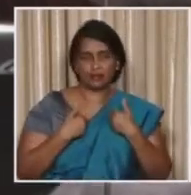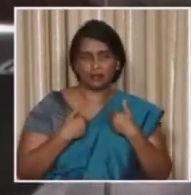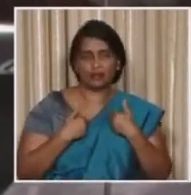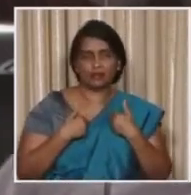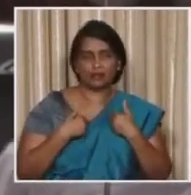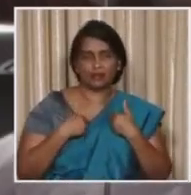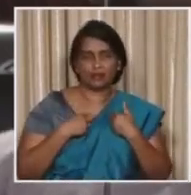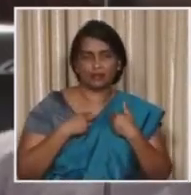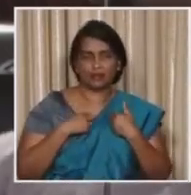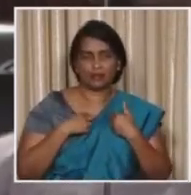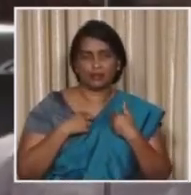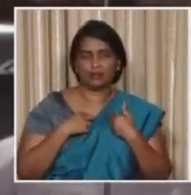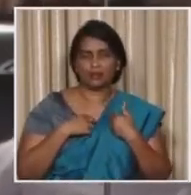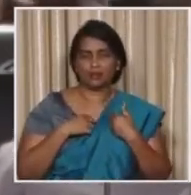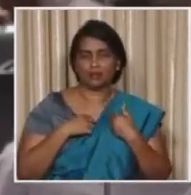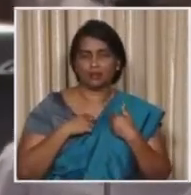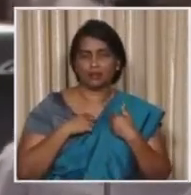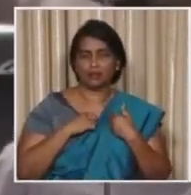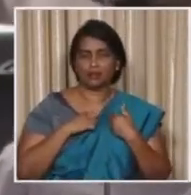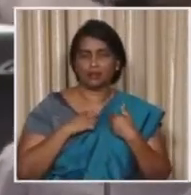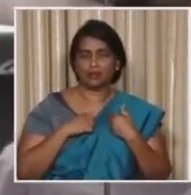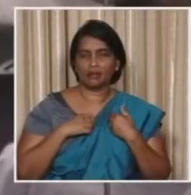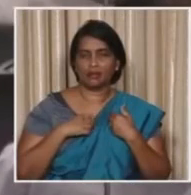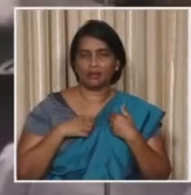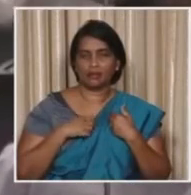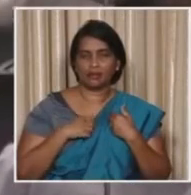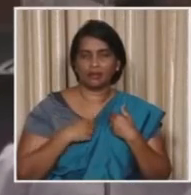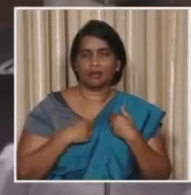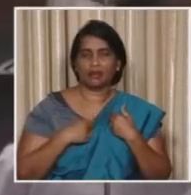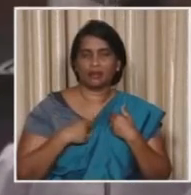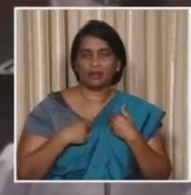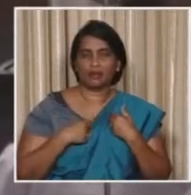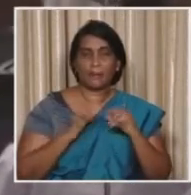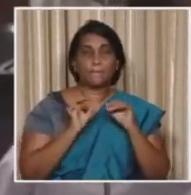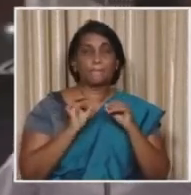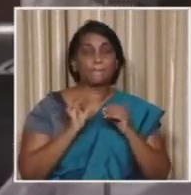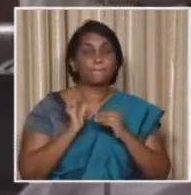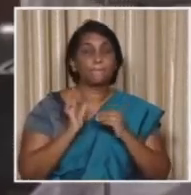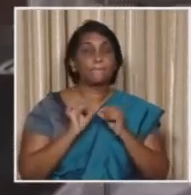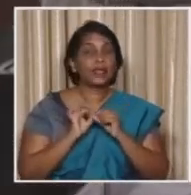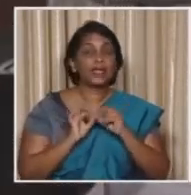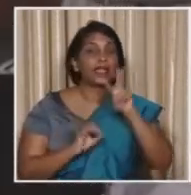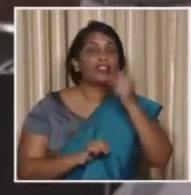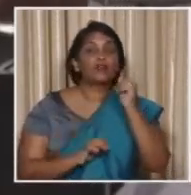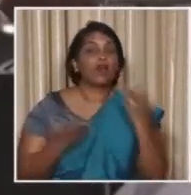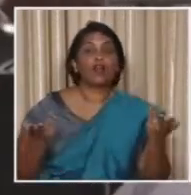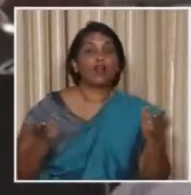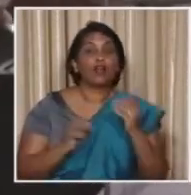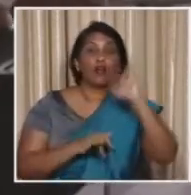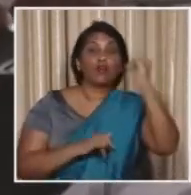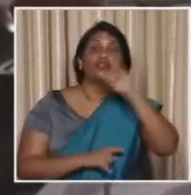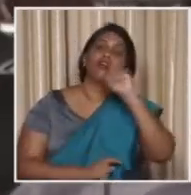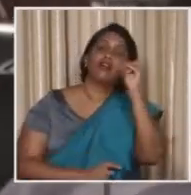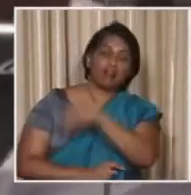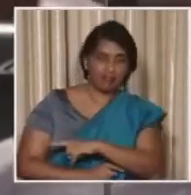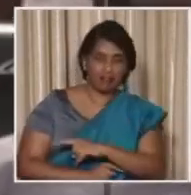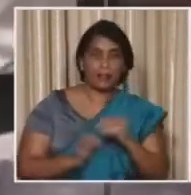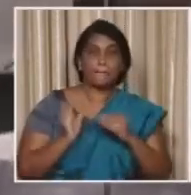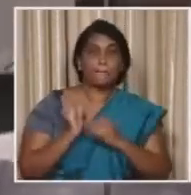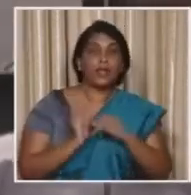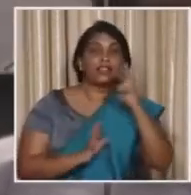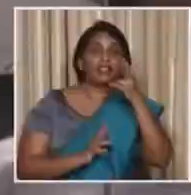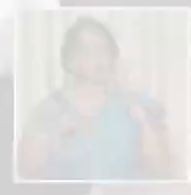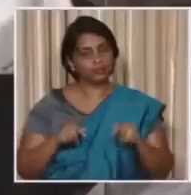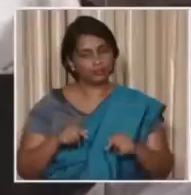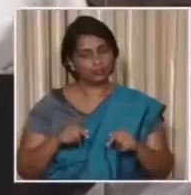අඩු හරි හරි හරි හරි හරි ඔය ගිලපුද අර බිලියන 250ක අහන්නකෝ ඔයාලගේ බොසාගෙන් බිලියන 250ක